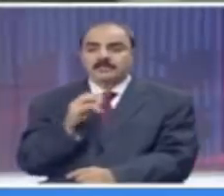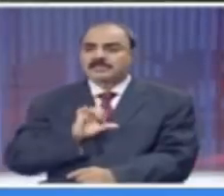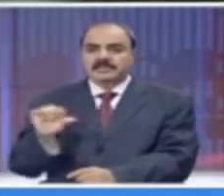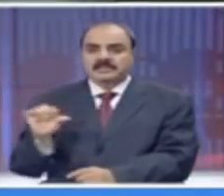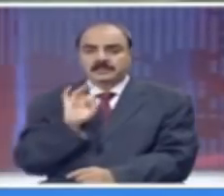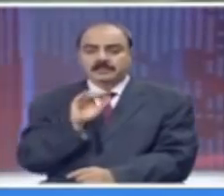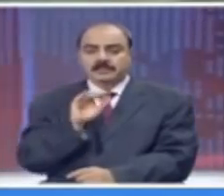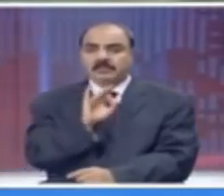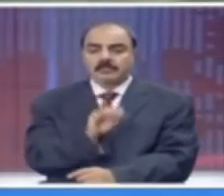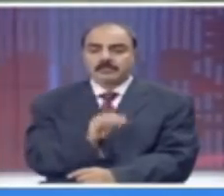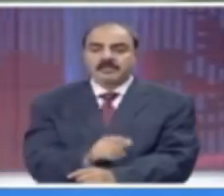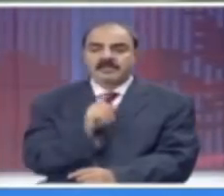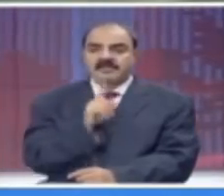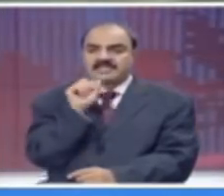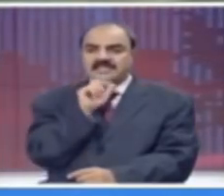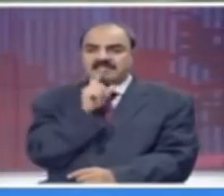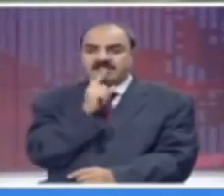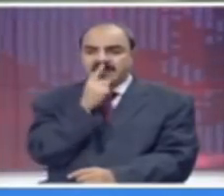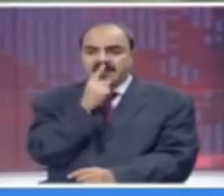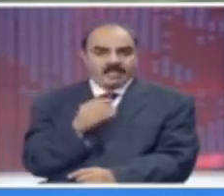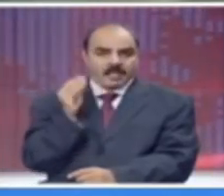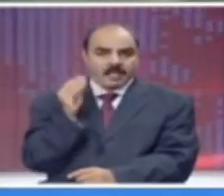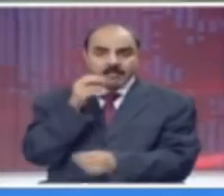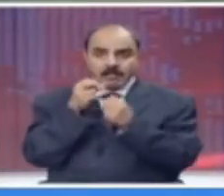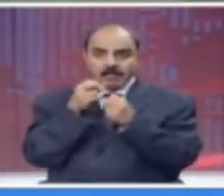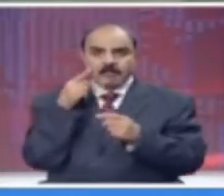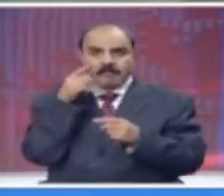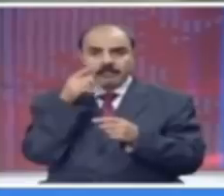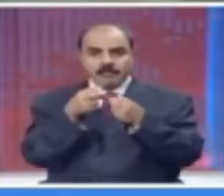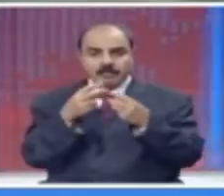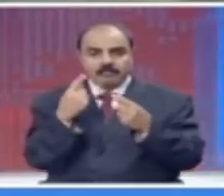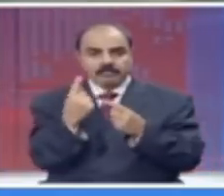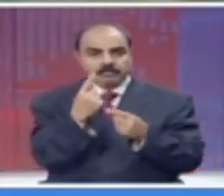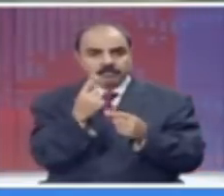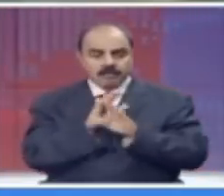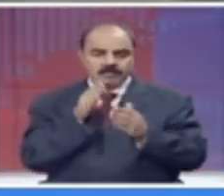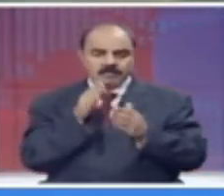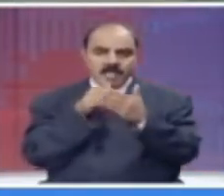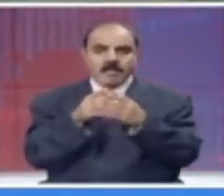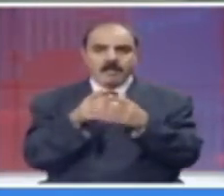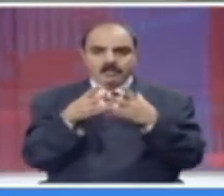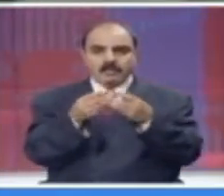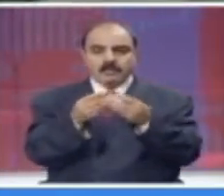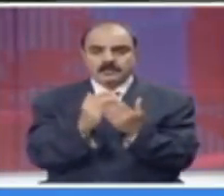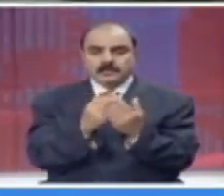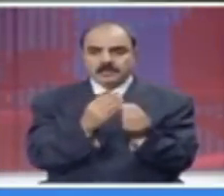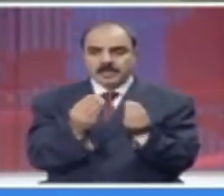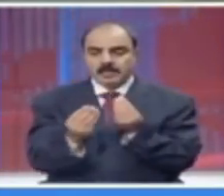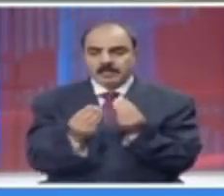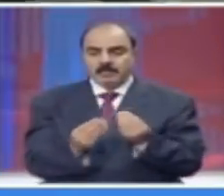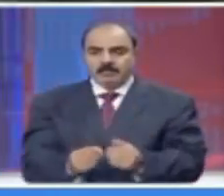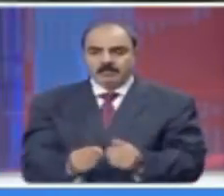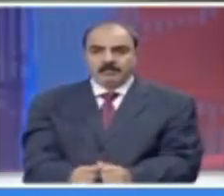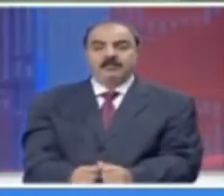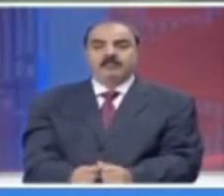1992 إلى الديمقراطيين، وهي ولاية بنسلفانيا. ومن ثم سيختتم بايدن حملته الانتخابية اليوم في ولاية